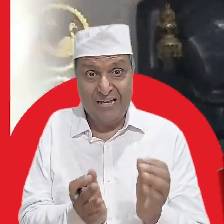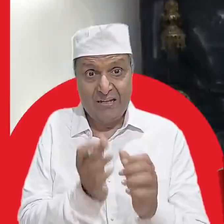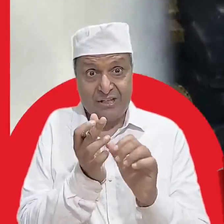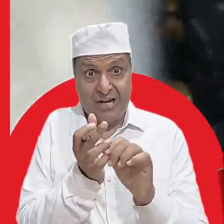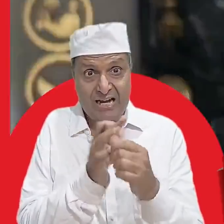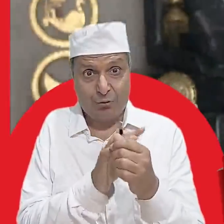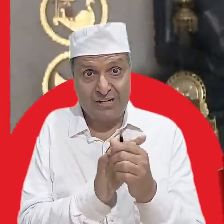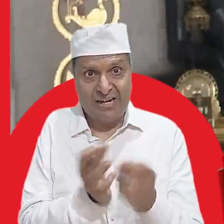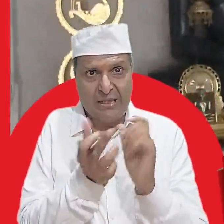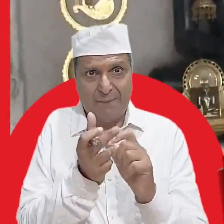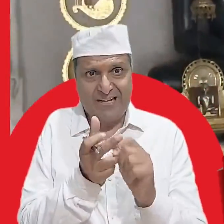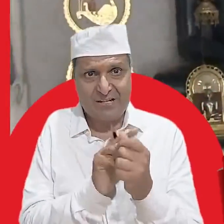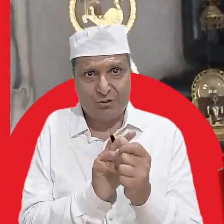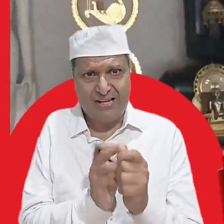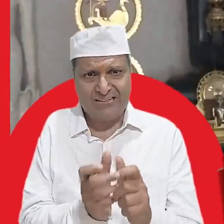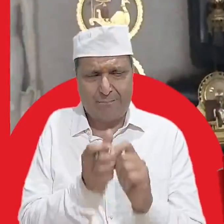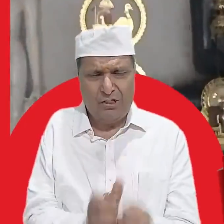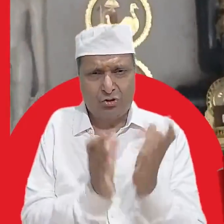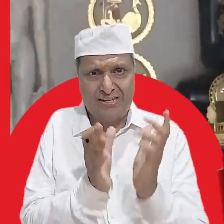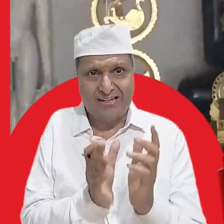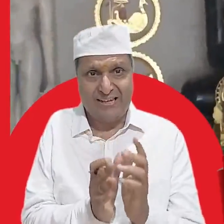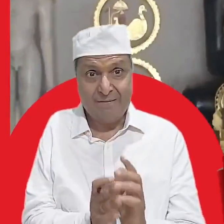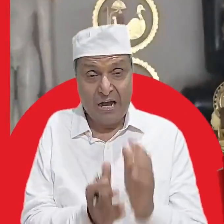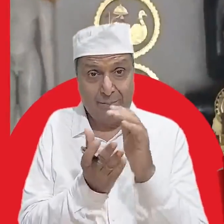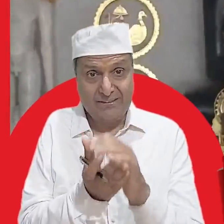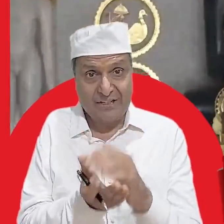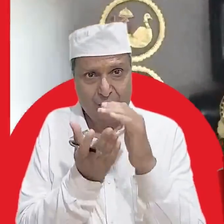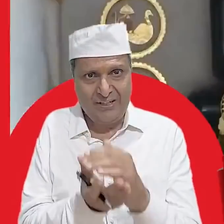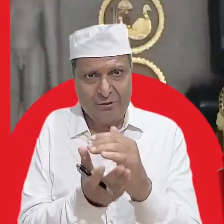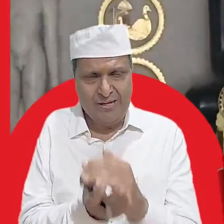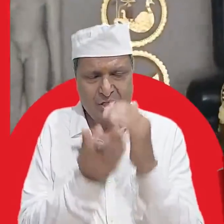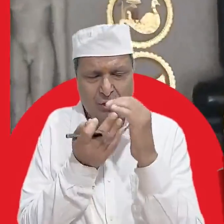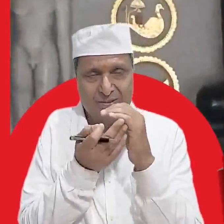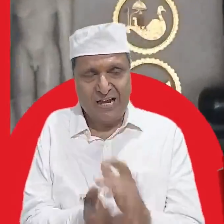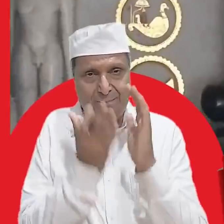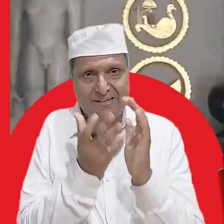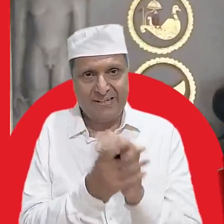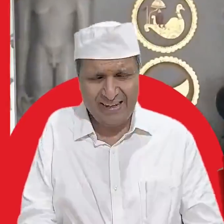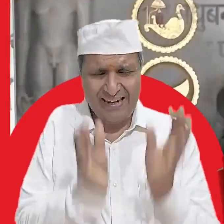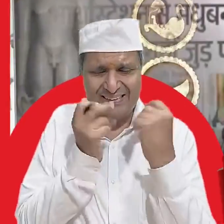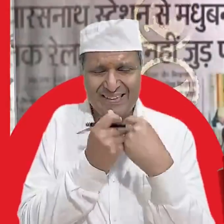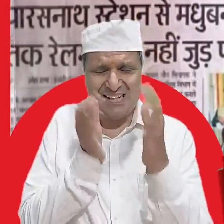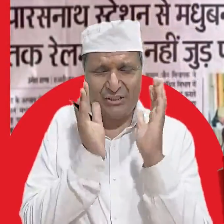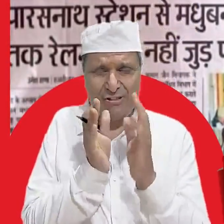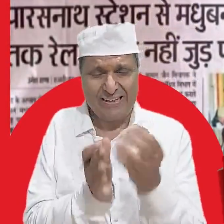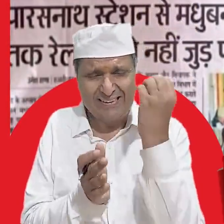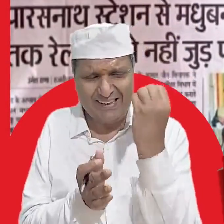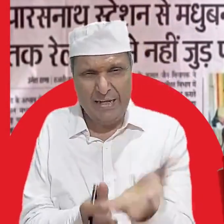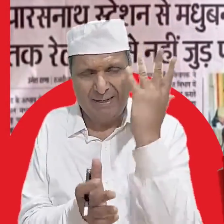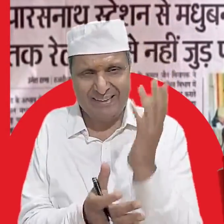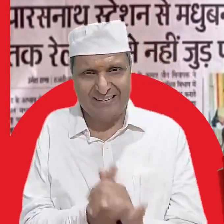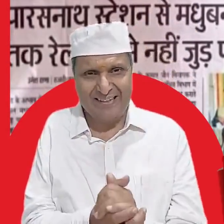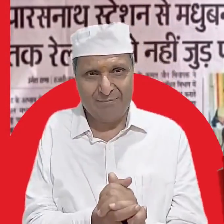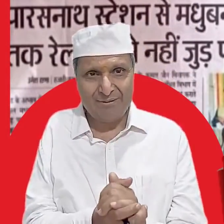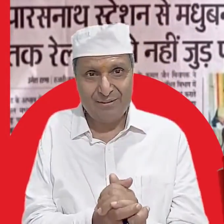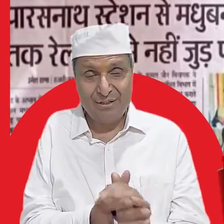होता है। सरकार कुछ नहीं करती, प्रशासन कुछ नहीं करता, पुलिस कुछ नहीं करती, अभी तक यू ही के यू ही चुपचाप बैठे। राज्य सरकार की छोड़िए केंद्र की ही